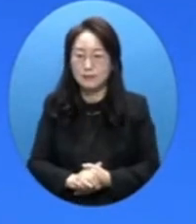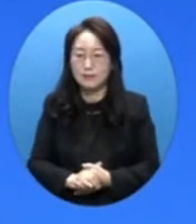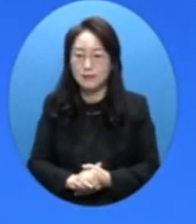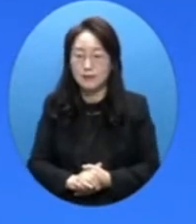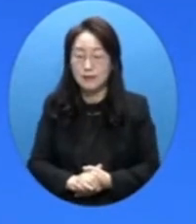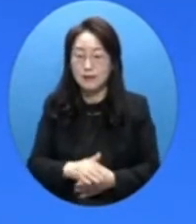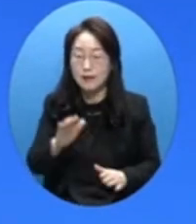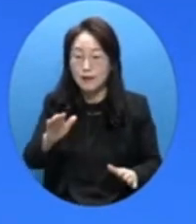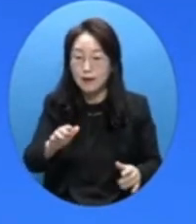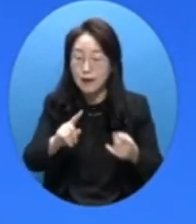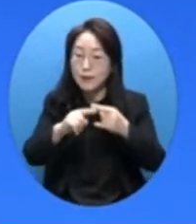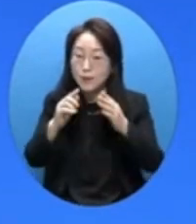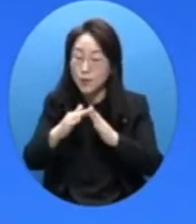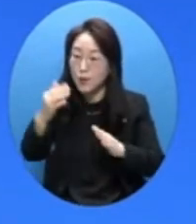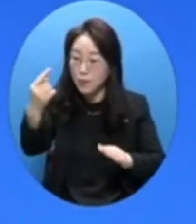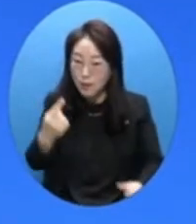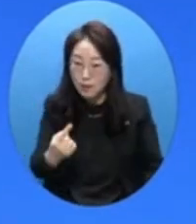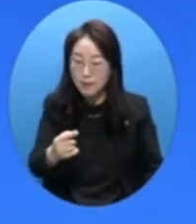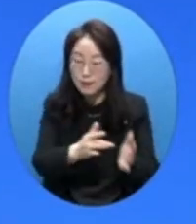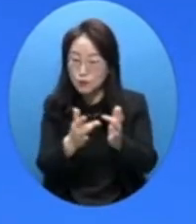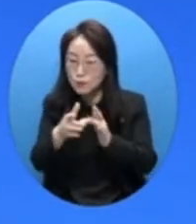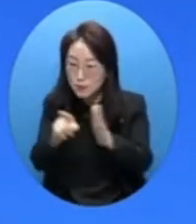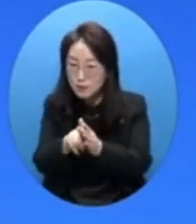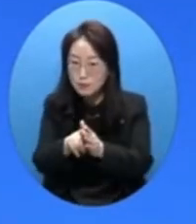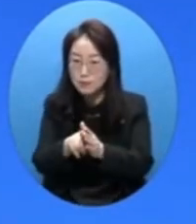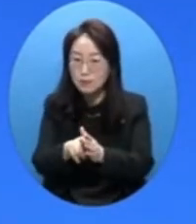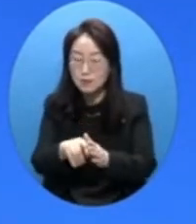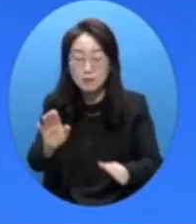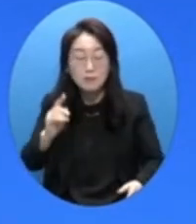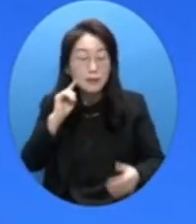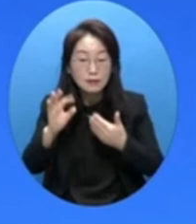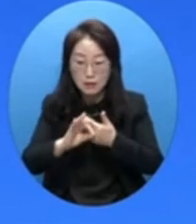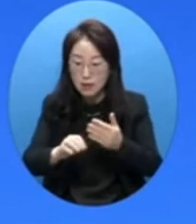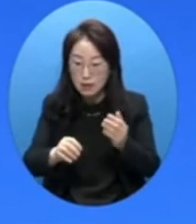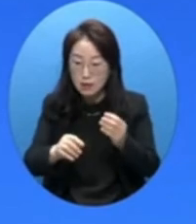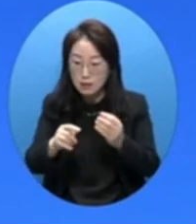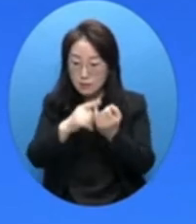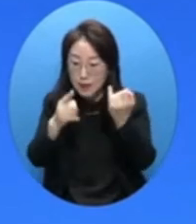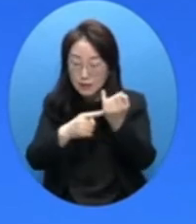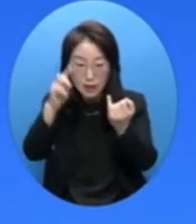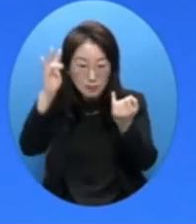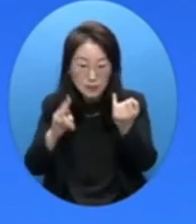만삭된 여인이 왔으면 어떻게 살아도 있을 공간을 마련해 줘야지